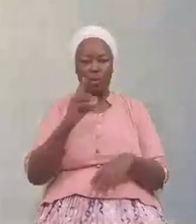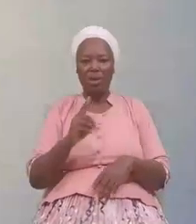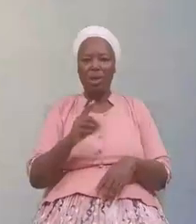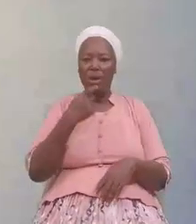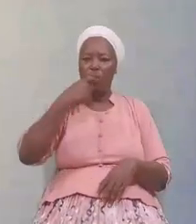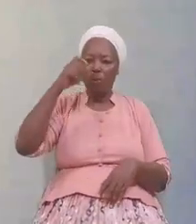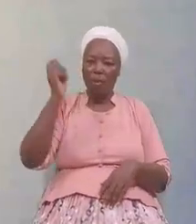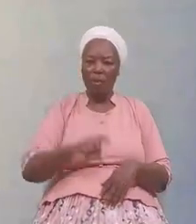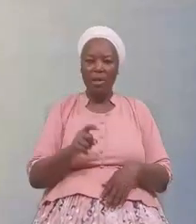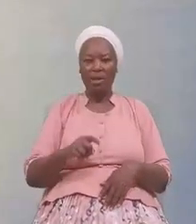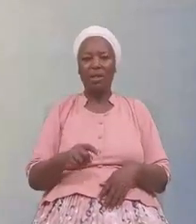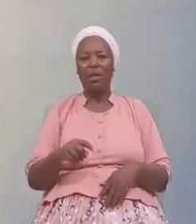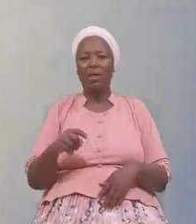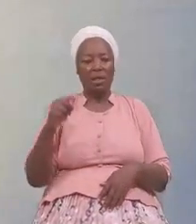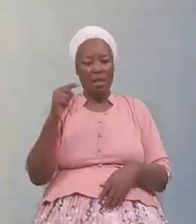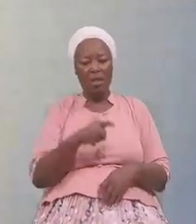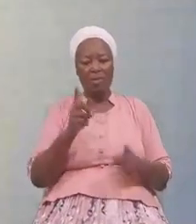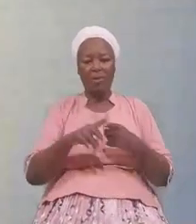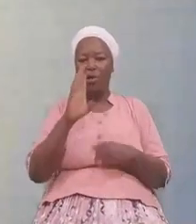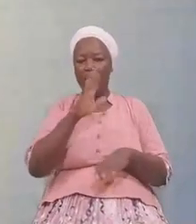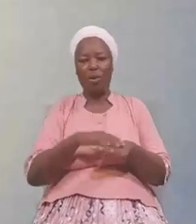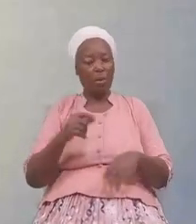Demanda ce qu'on l'appelle. Comprenez?